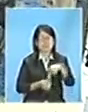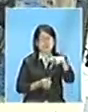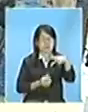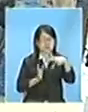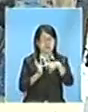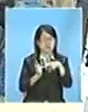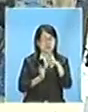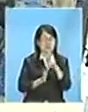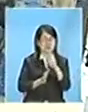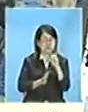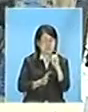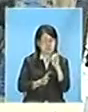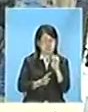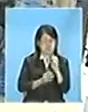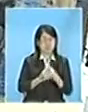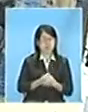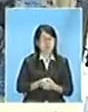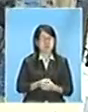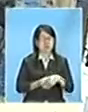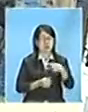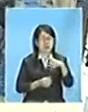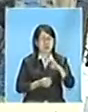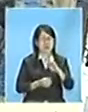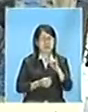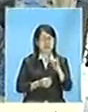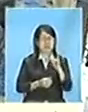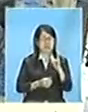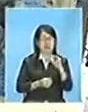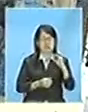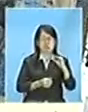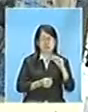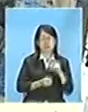สุขธนามณีนายพิญโยสายนุ้ย